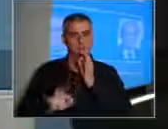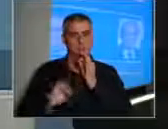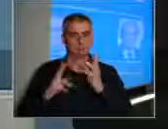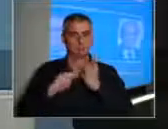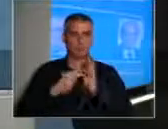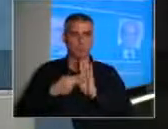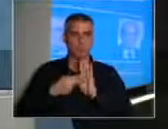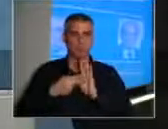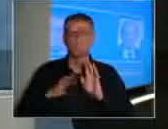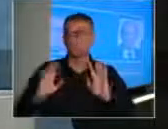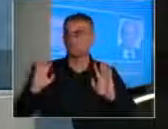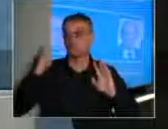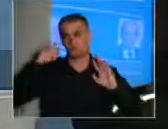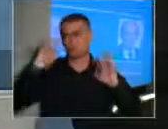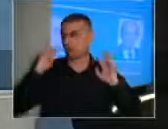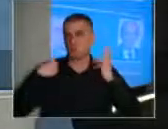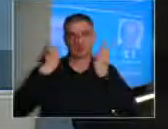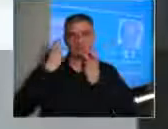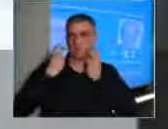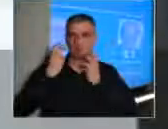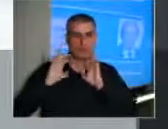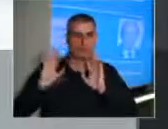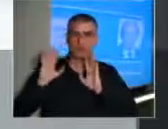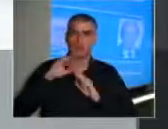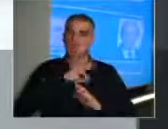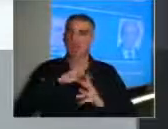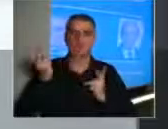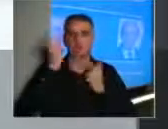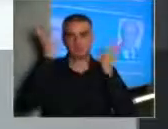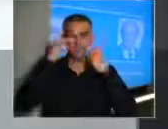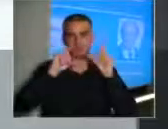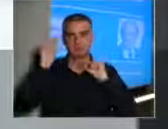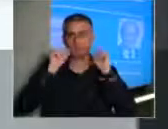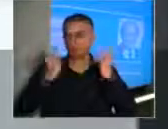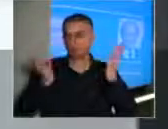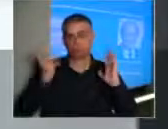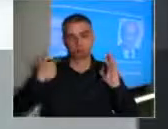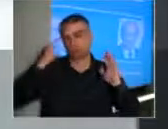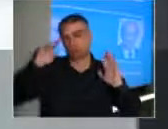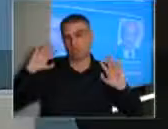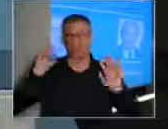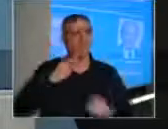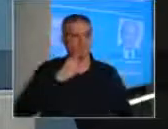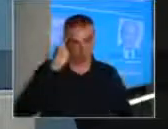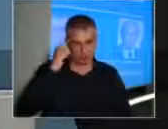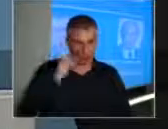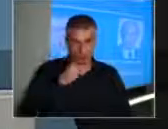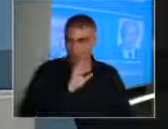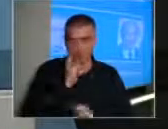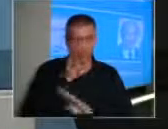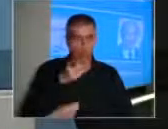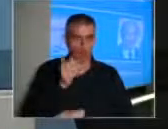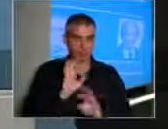פוליטי? אין לי מידע על אופי הסגירות ביניהם ומה הם סגרו ביניהם. אבל אתה יודע שאליך הוא לא